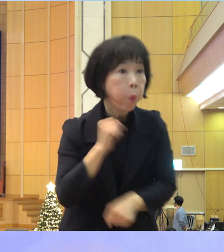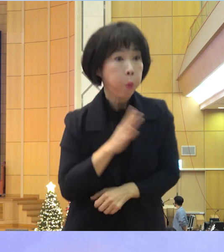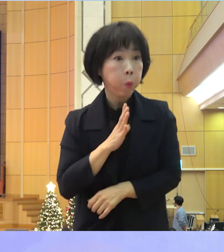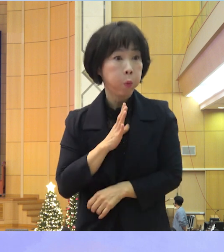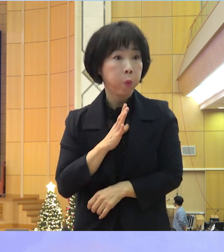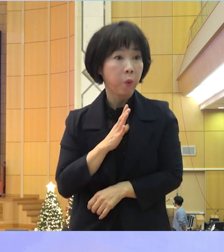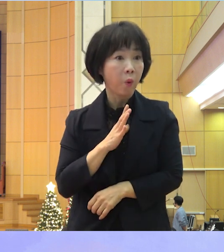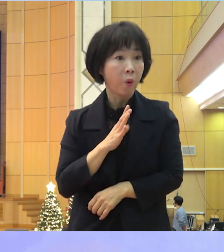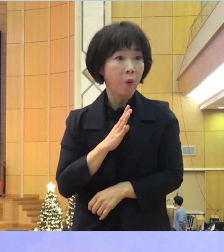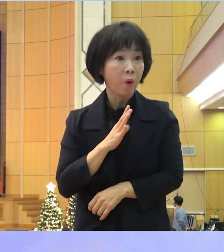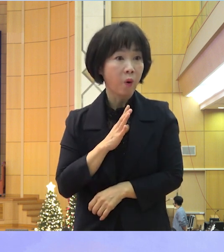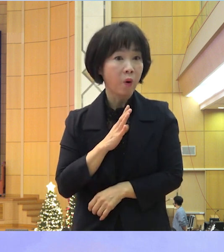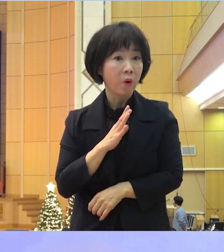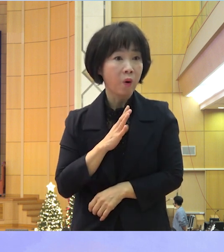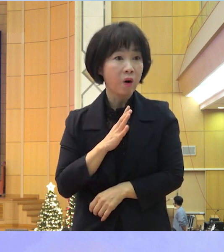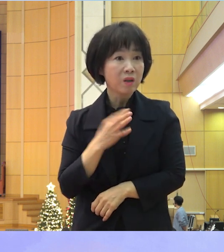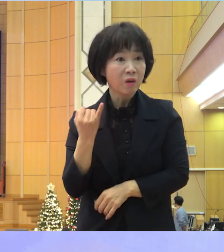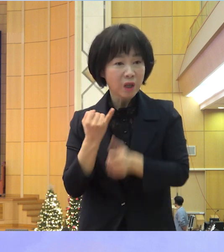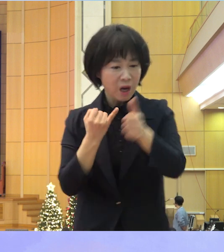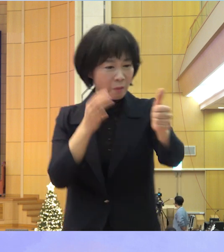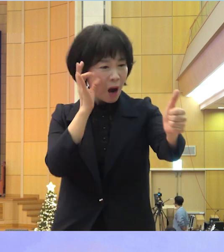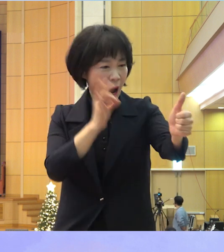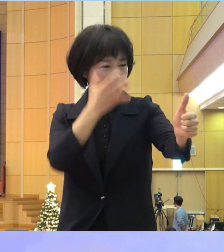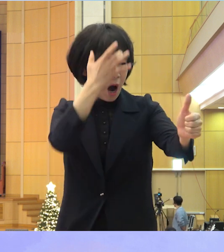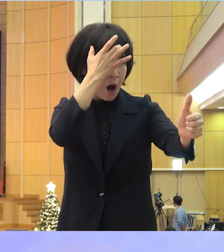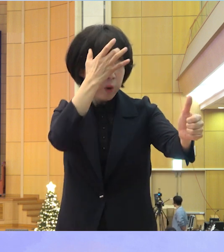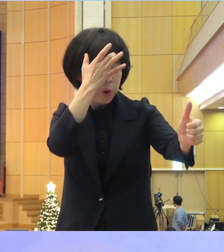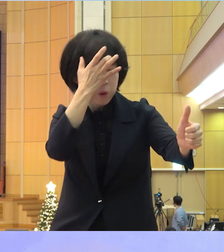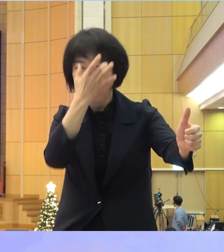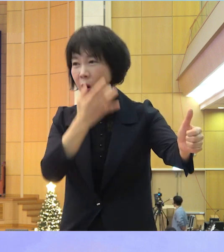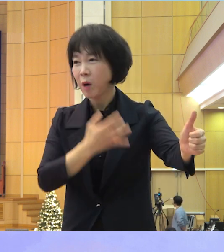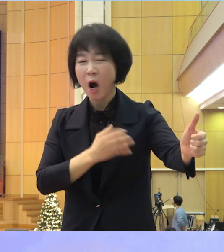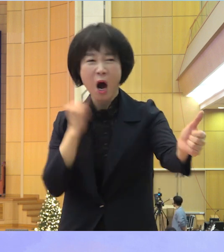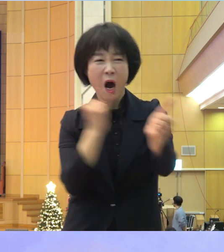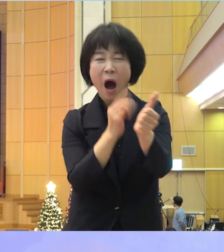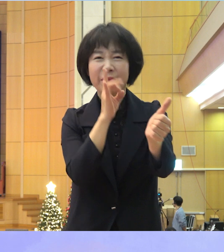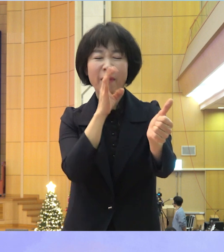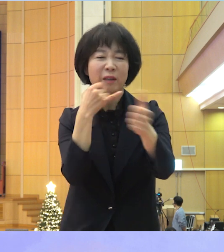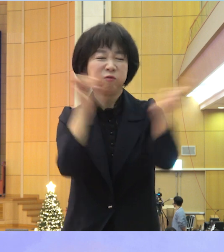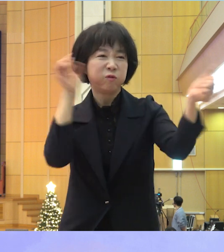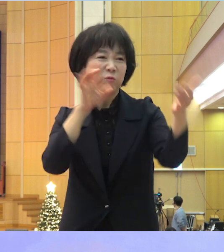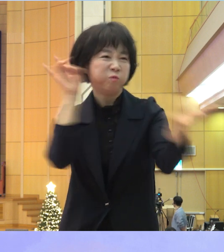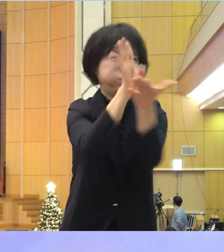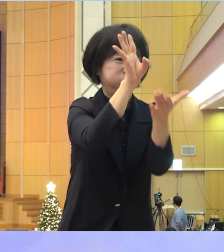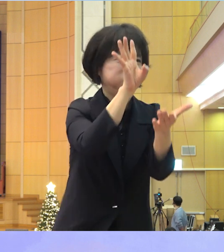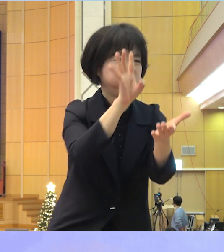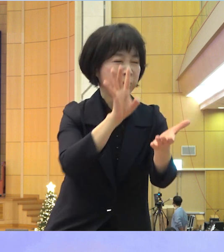욥의 부인은 어디론가 가버리고 혼자 제 가운데 앉아서 병든 몸으로